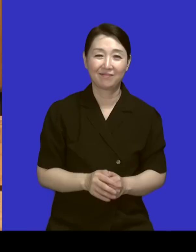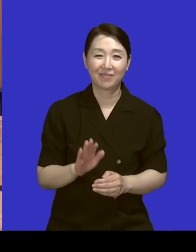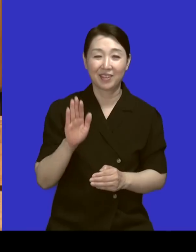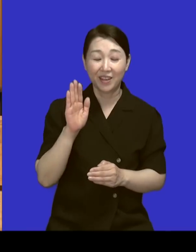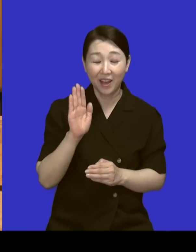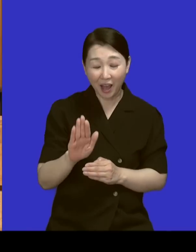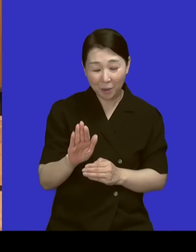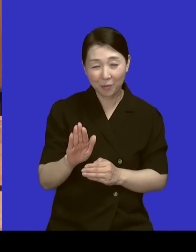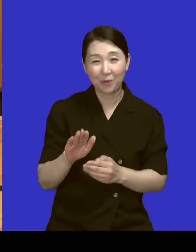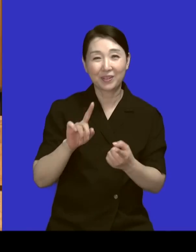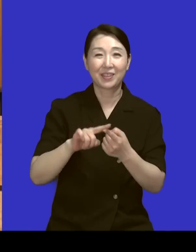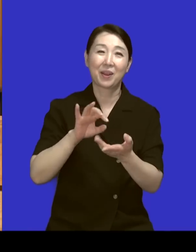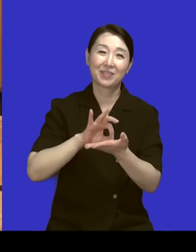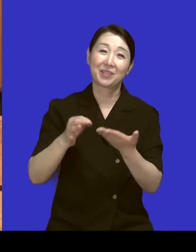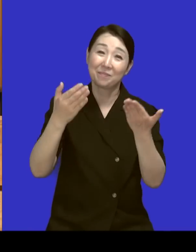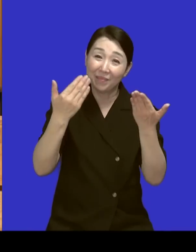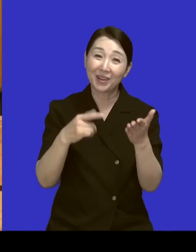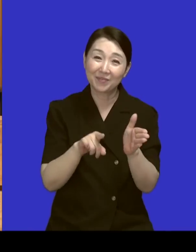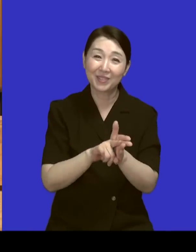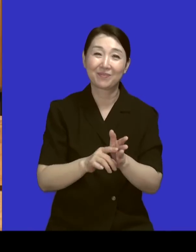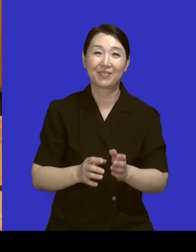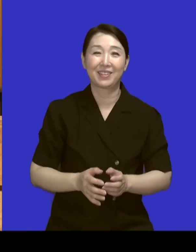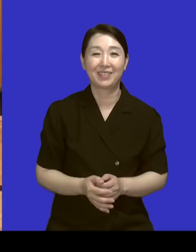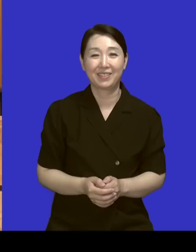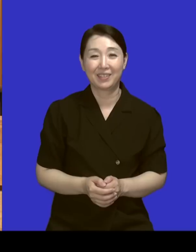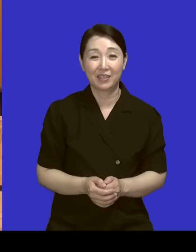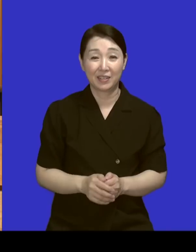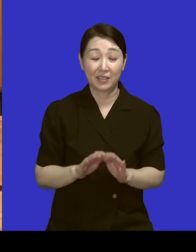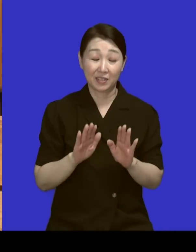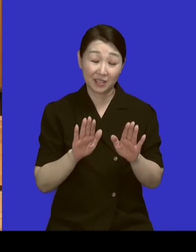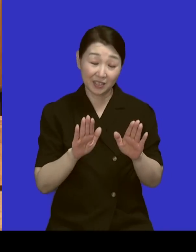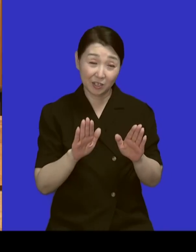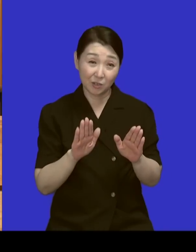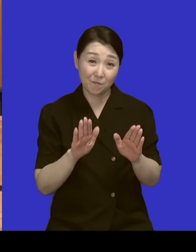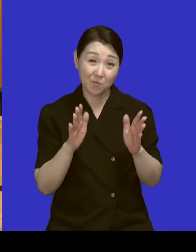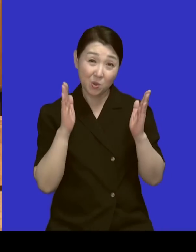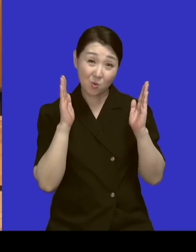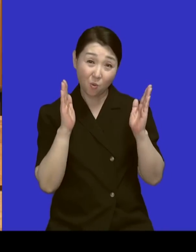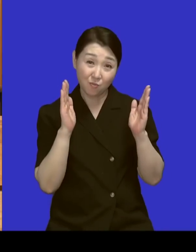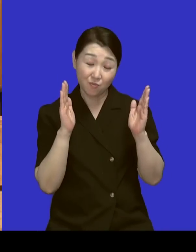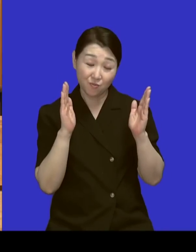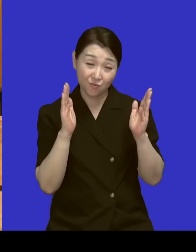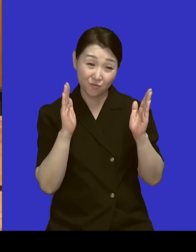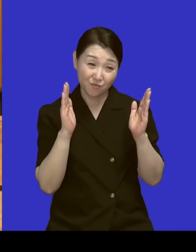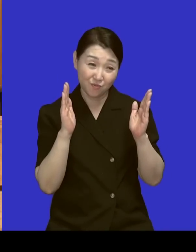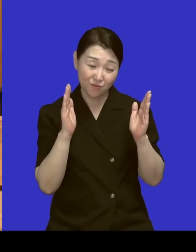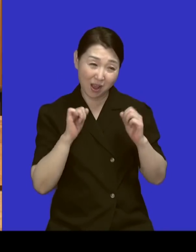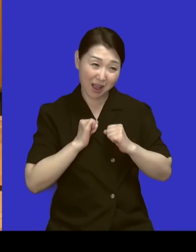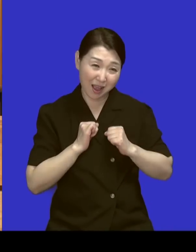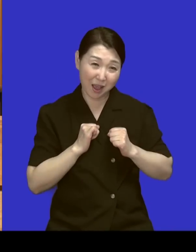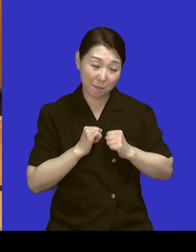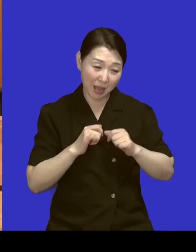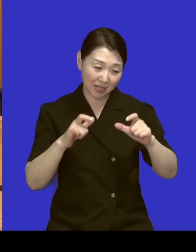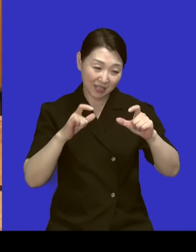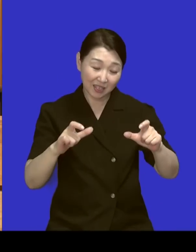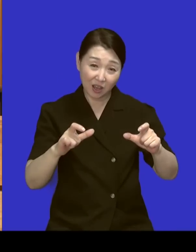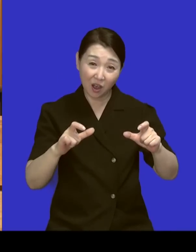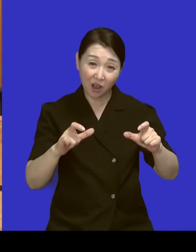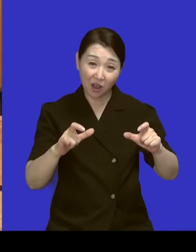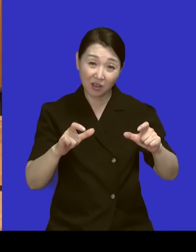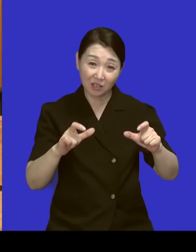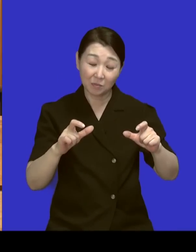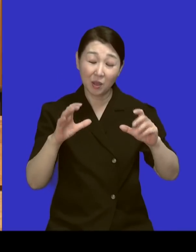쓰임 받으시리라 믿고요. 그 지금 학구열이 가장 센 그 어느 지역에 어느 동네에